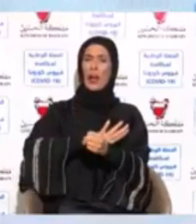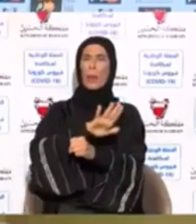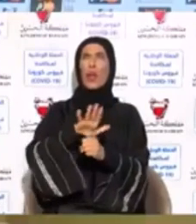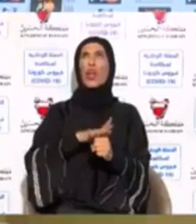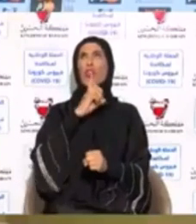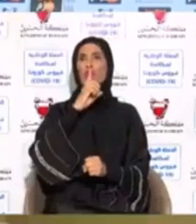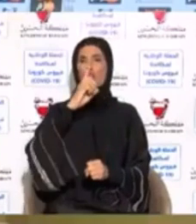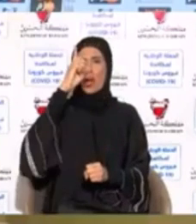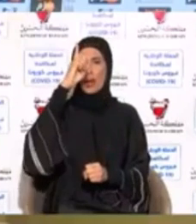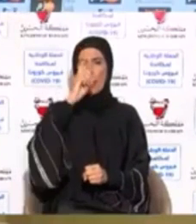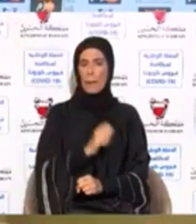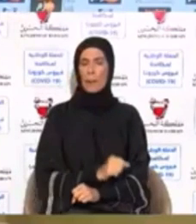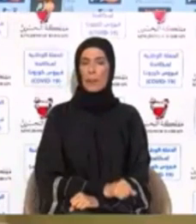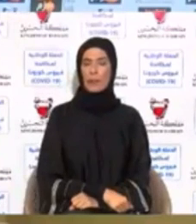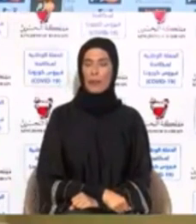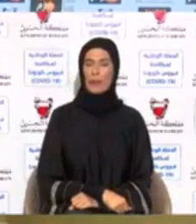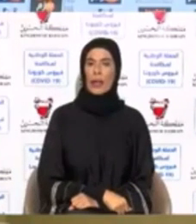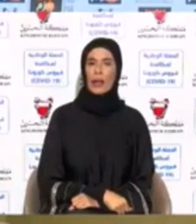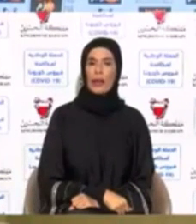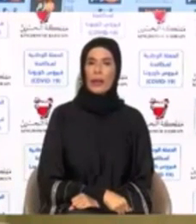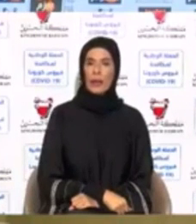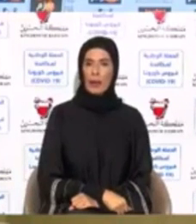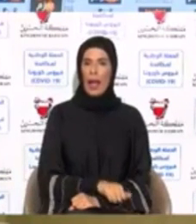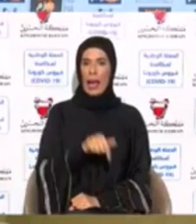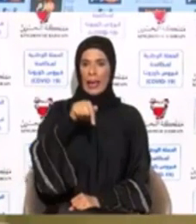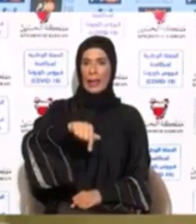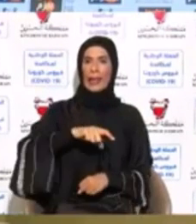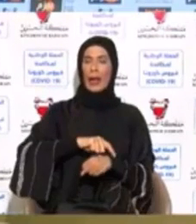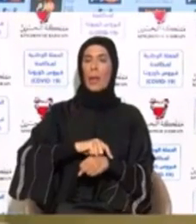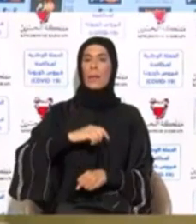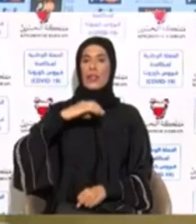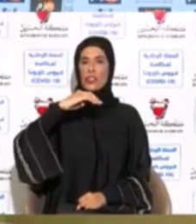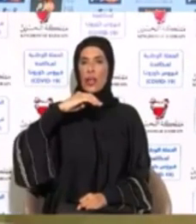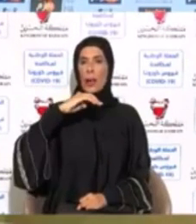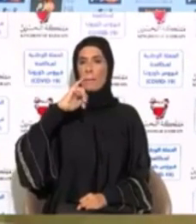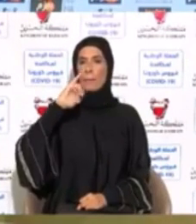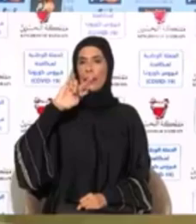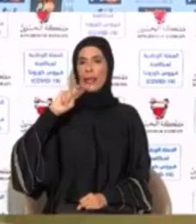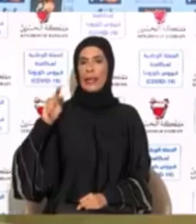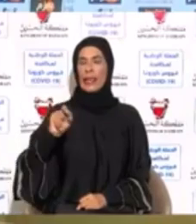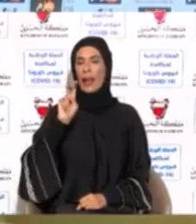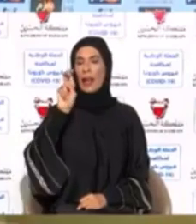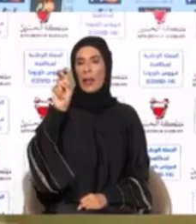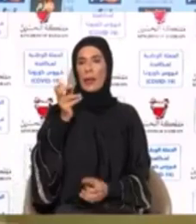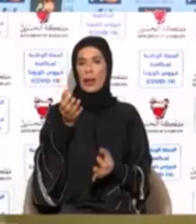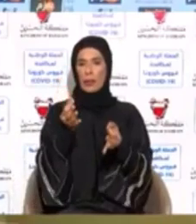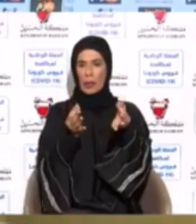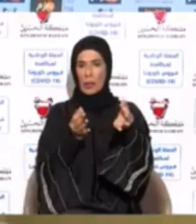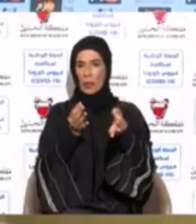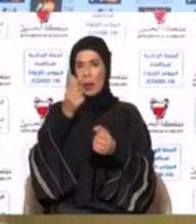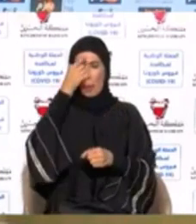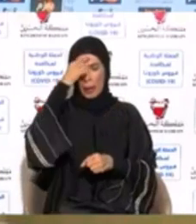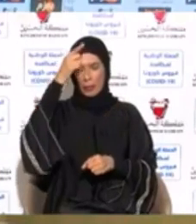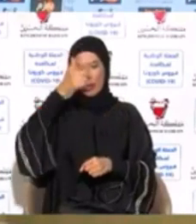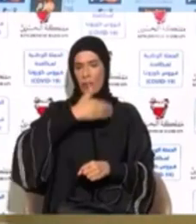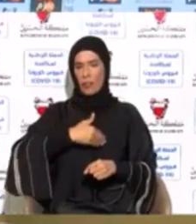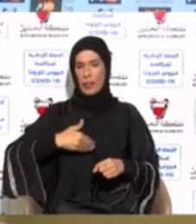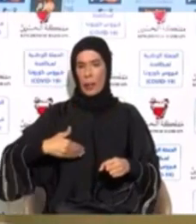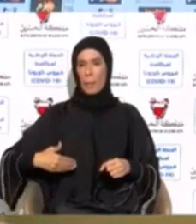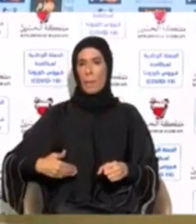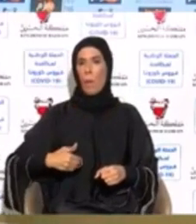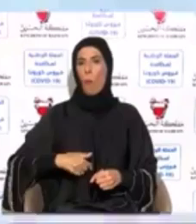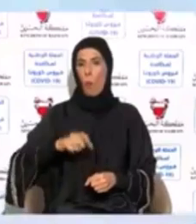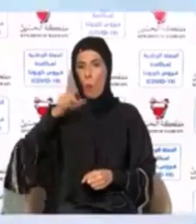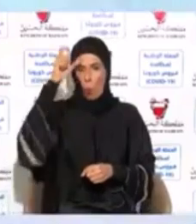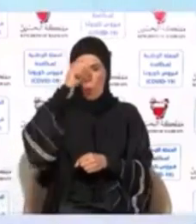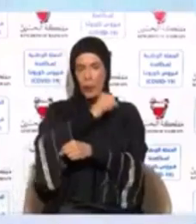قانمين. وشكرا، وأترك المجال للدكتورة جميلة السلمان استشارية الأمراض المعدية والأمراض الباطنية بمجمع السلماني